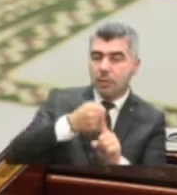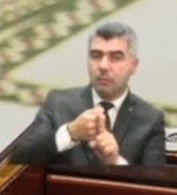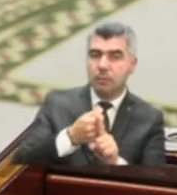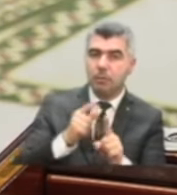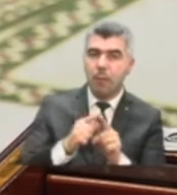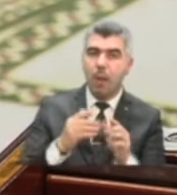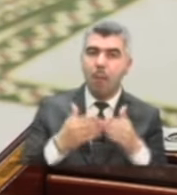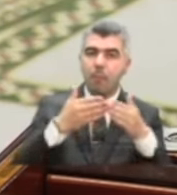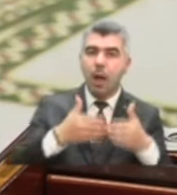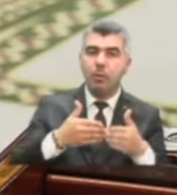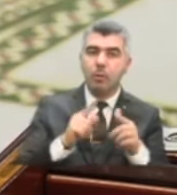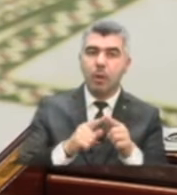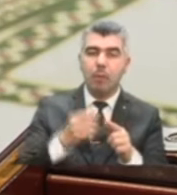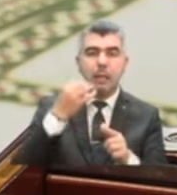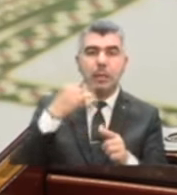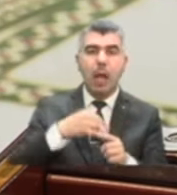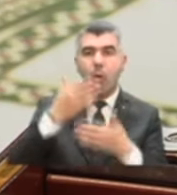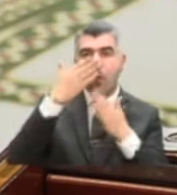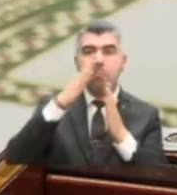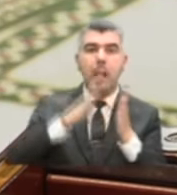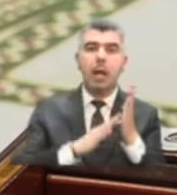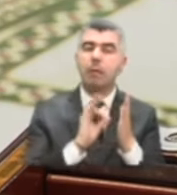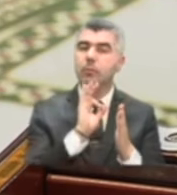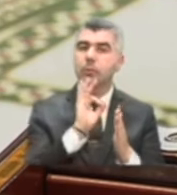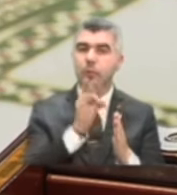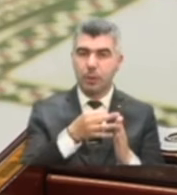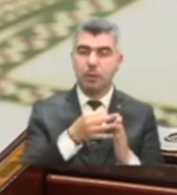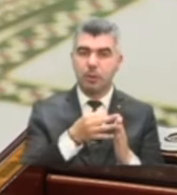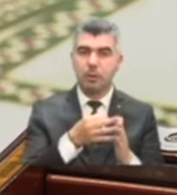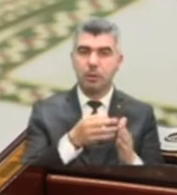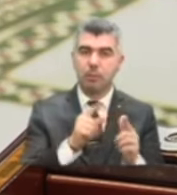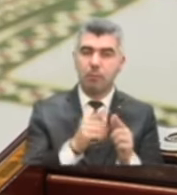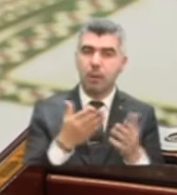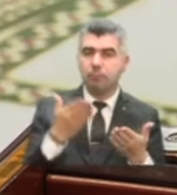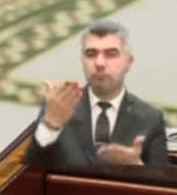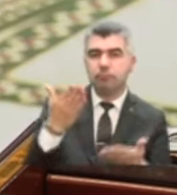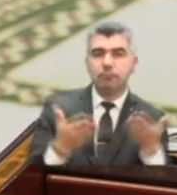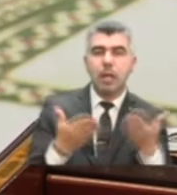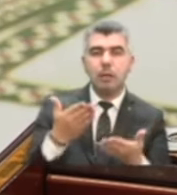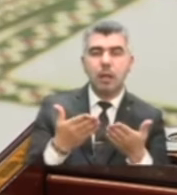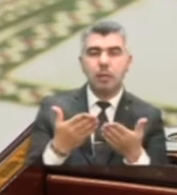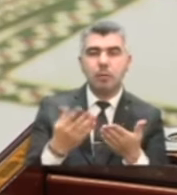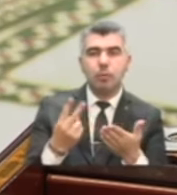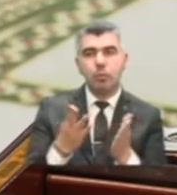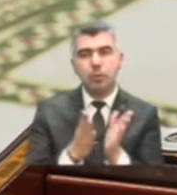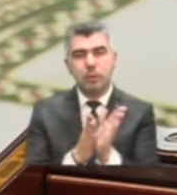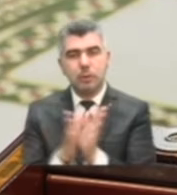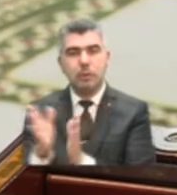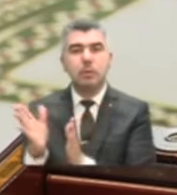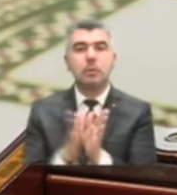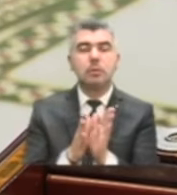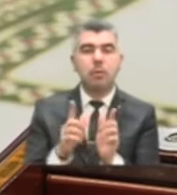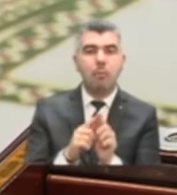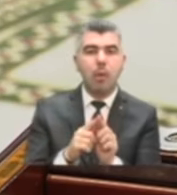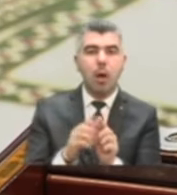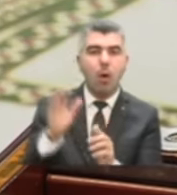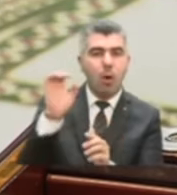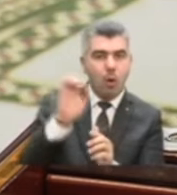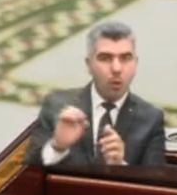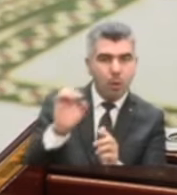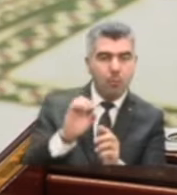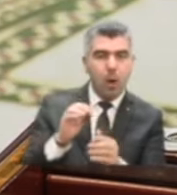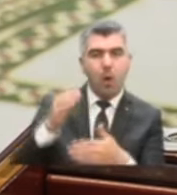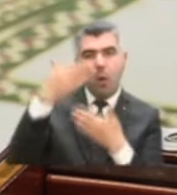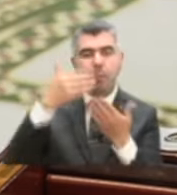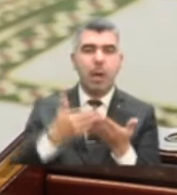باش نعزوا السياده المغربيه في هذا السوق التنافسي، بهدف ارجاع التوازن بين الطرفين الاسطول المغربي والاوروبي على المدى